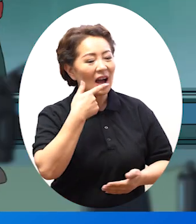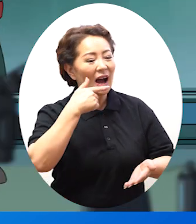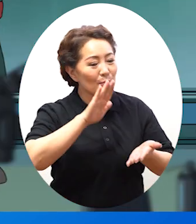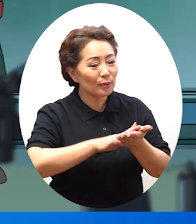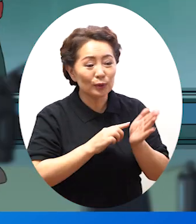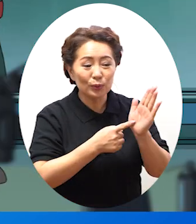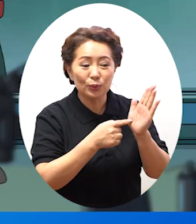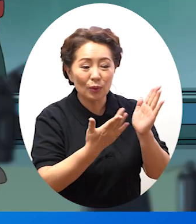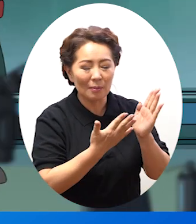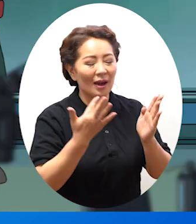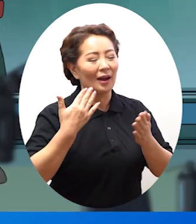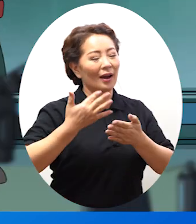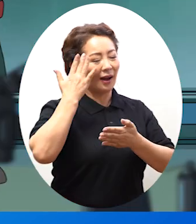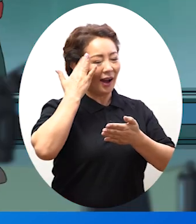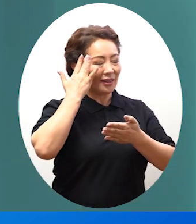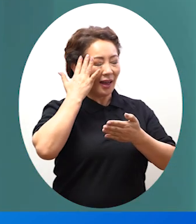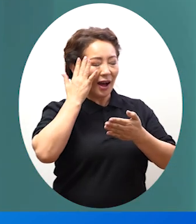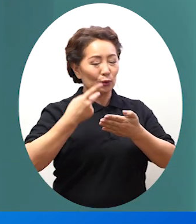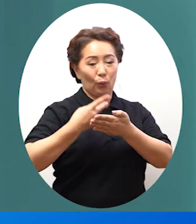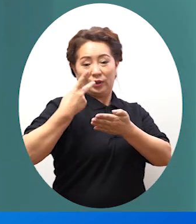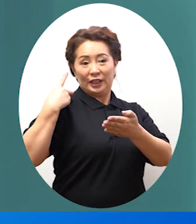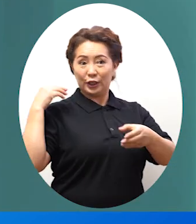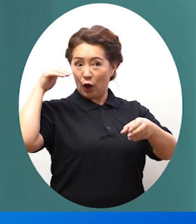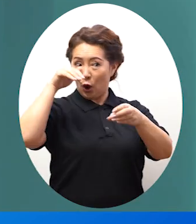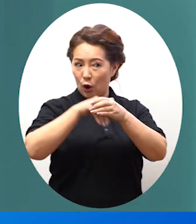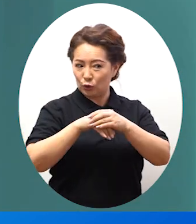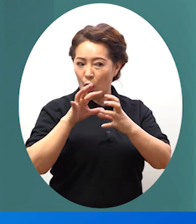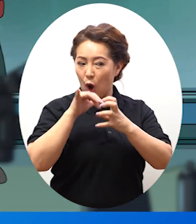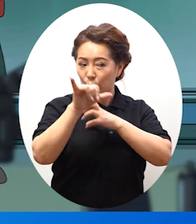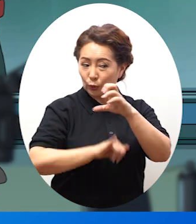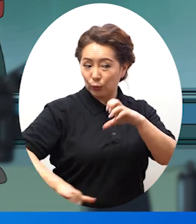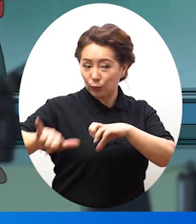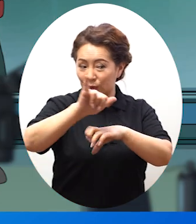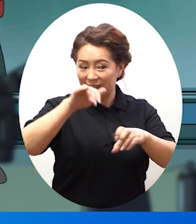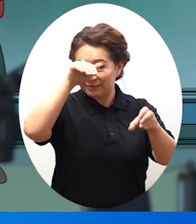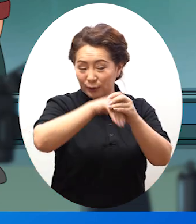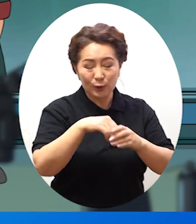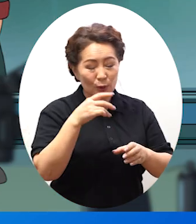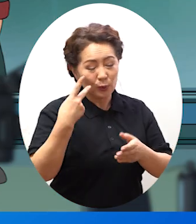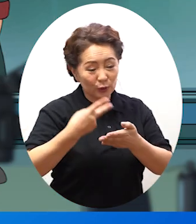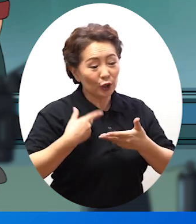үлгэрээр аялдаг төхөөрөмжөө бэлтчихлээ. Та нарыг ямар үлгэрээр аялуулахаач мэдчихсэн.